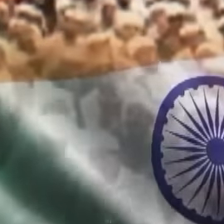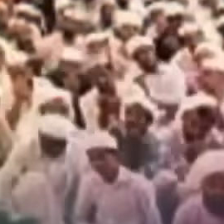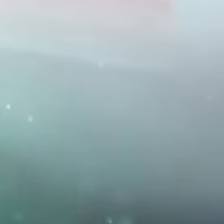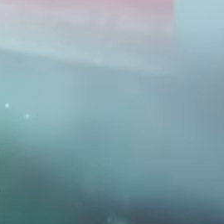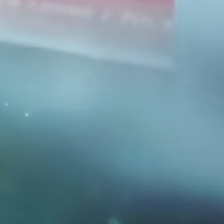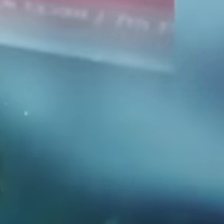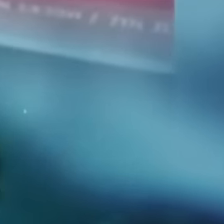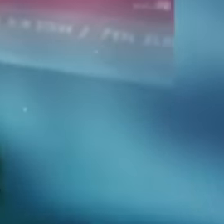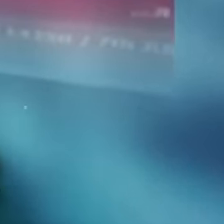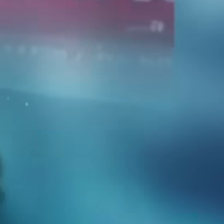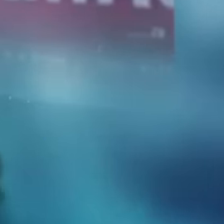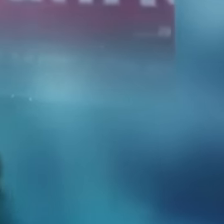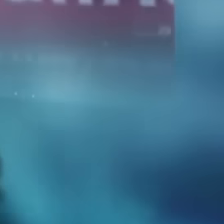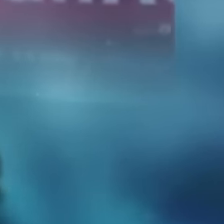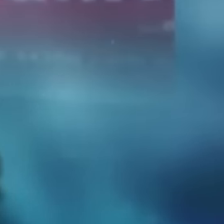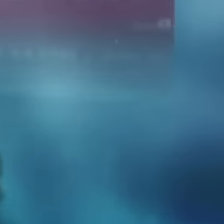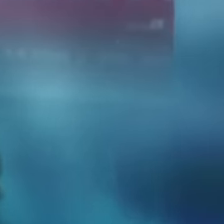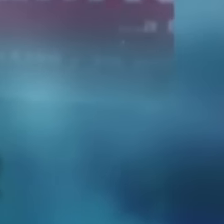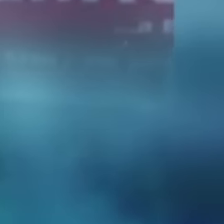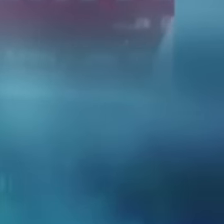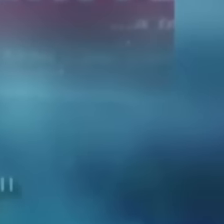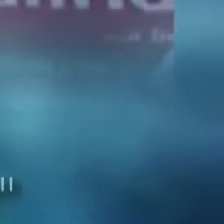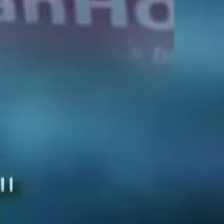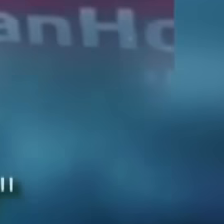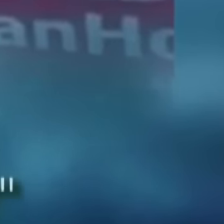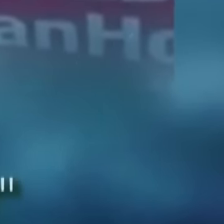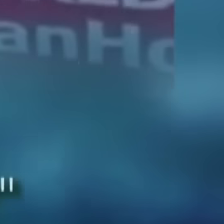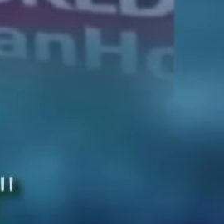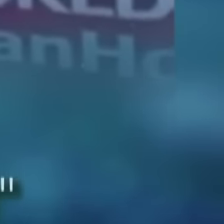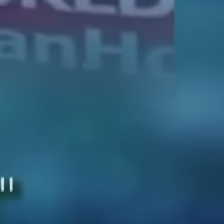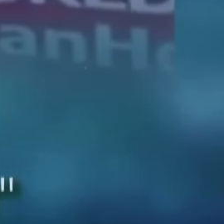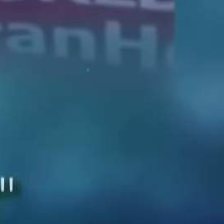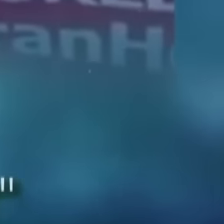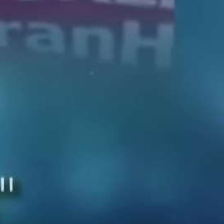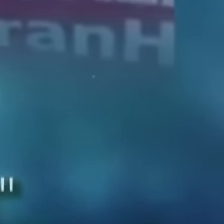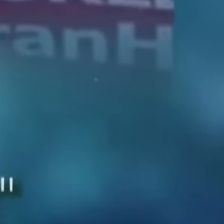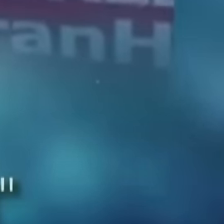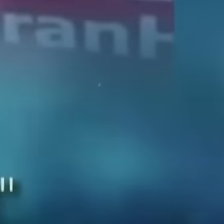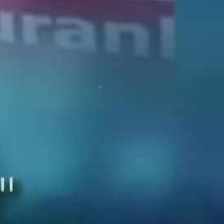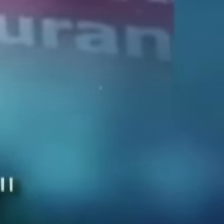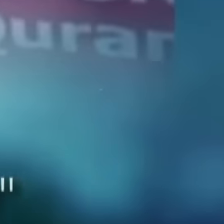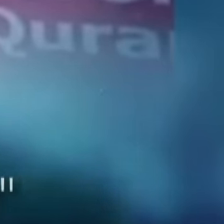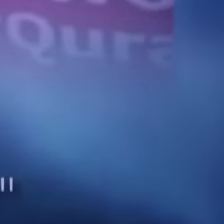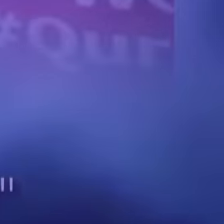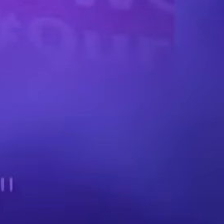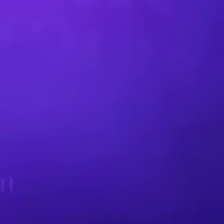Ya Allah. Ya Allah. Ya Allah.